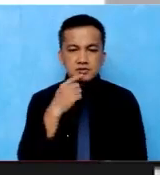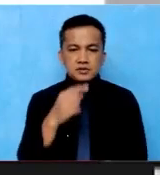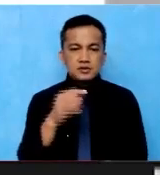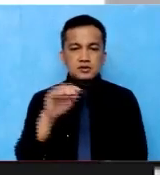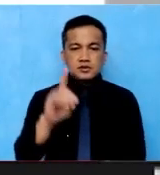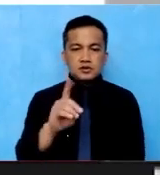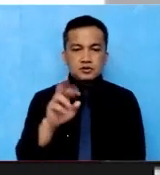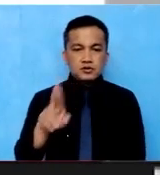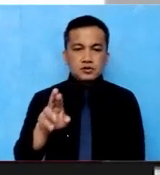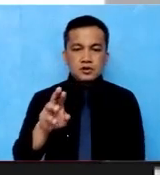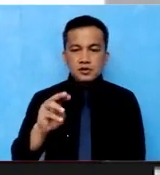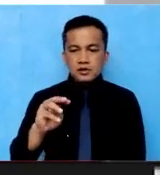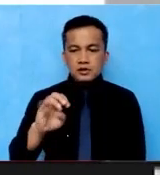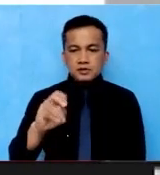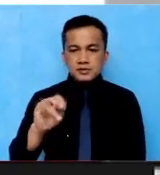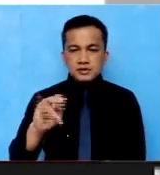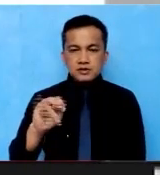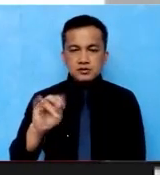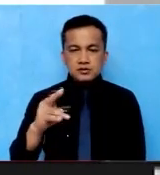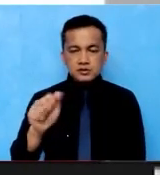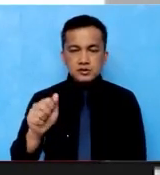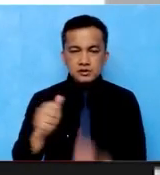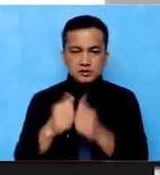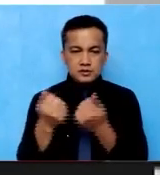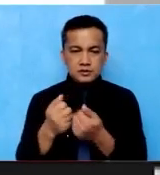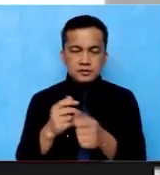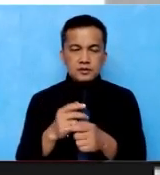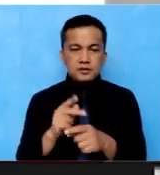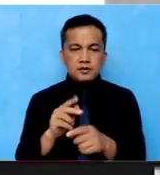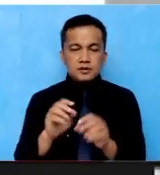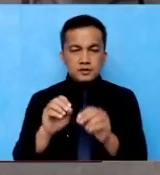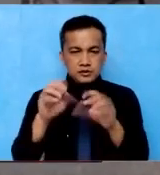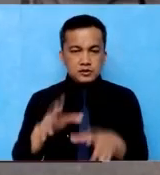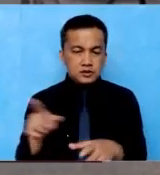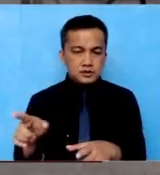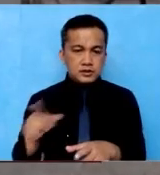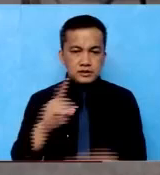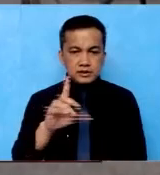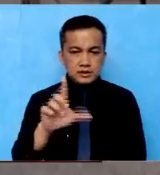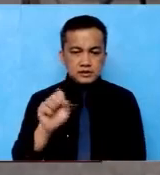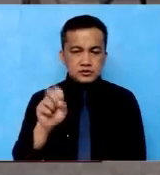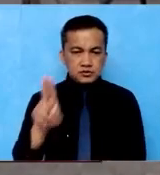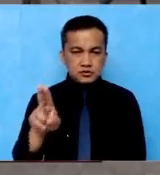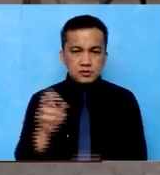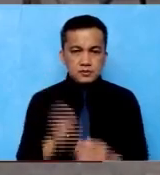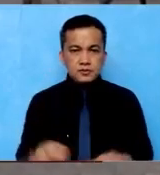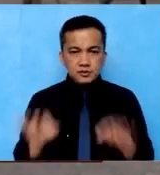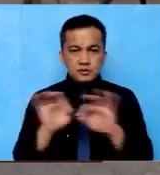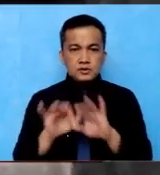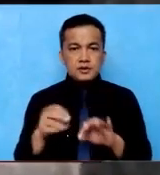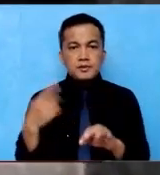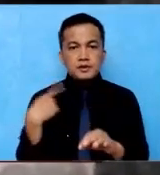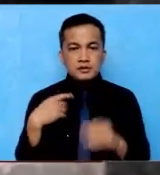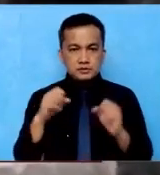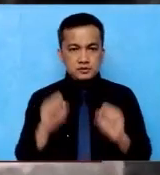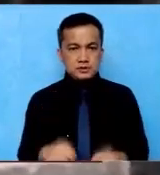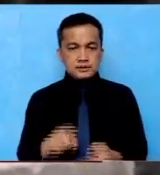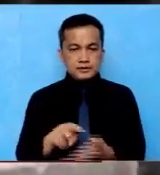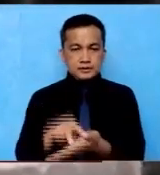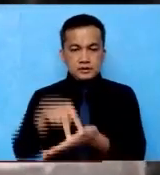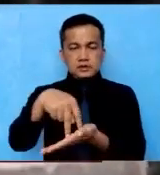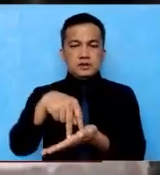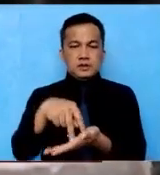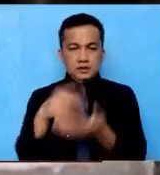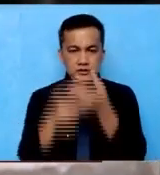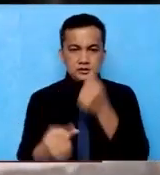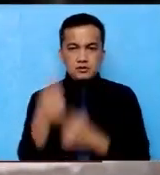Willoughby, Associate Professor ng International Studies sa De La Salle University, mahalagang mayroon tayong paninindigan bilang isang